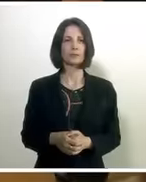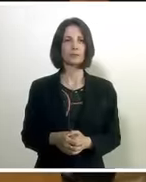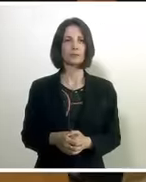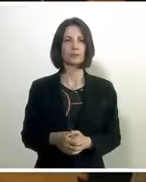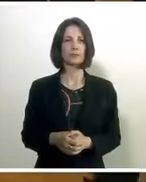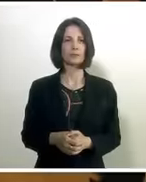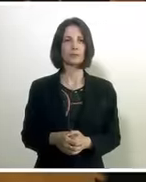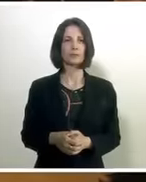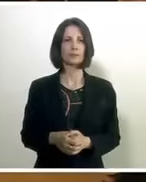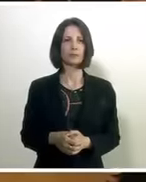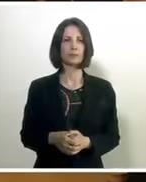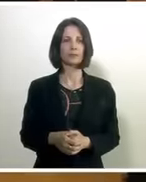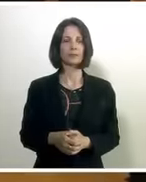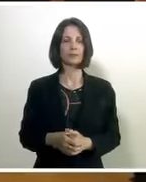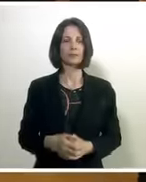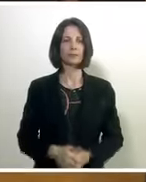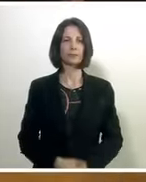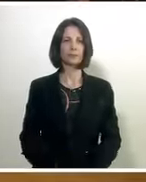accomodare